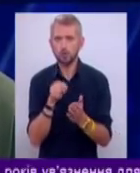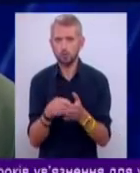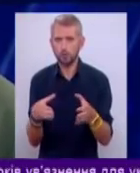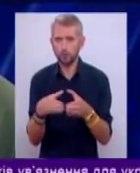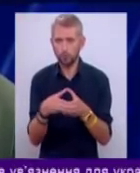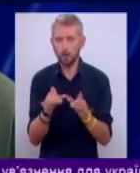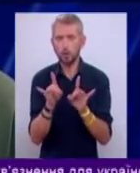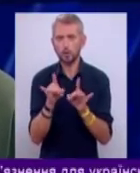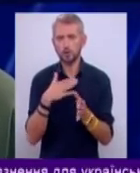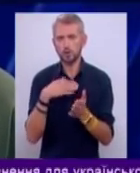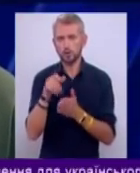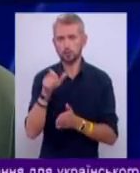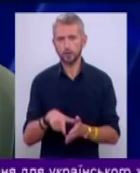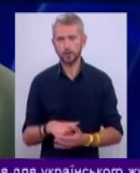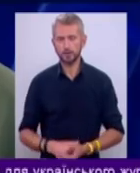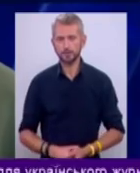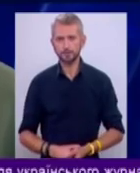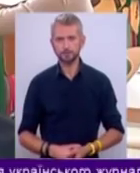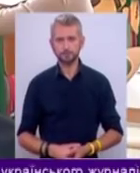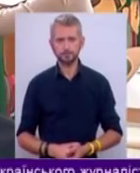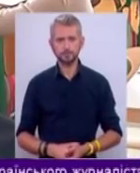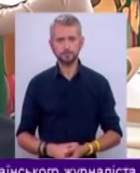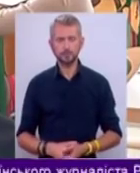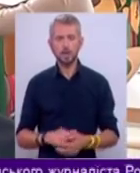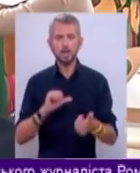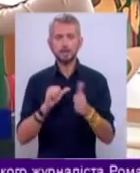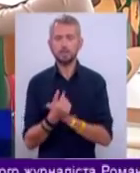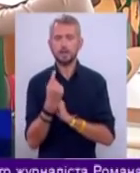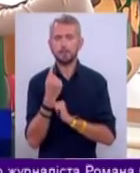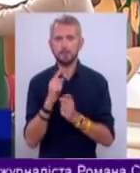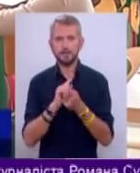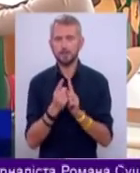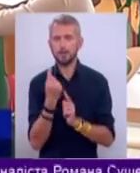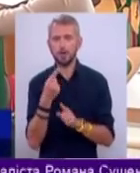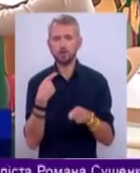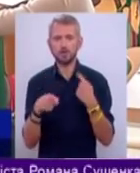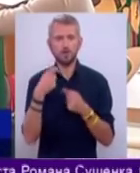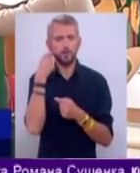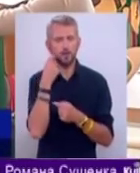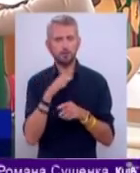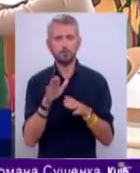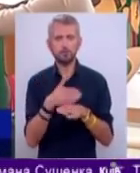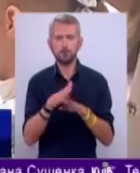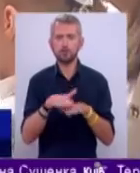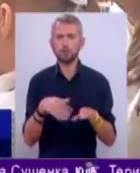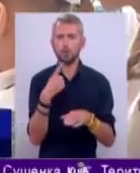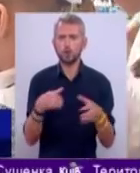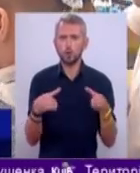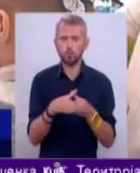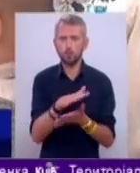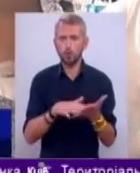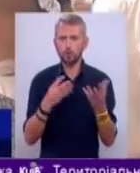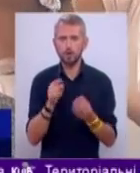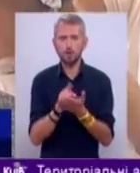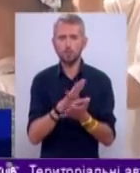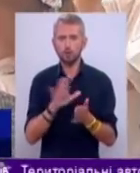групи, розкаже Наталка Білогорова. Зміна перша. Різниця у віці між дітьми однієї групи подовженого дня має бути не